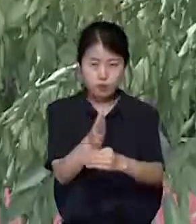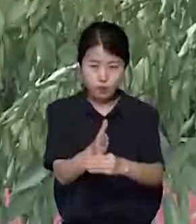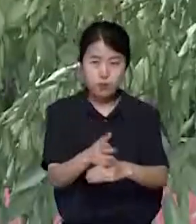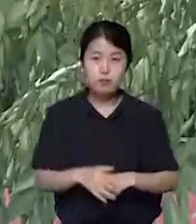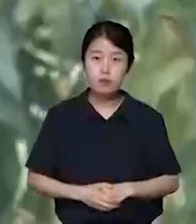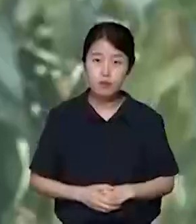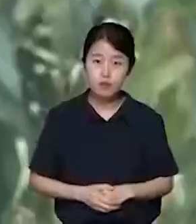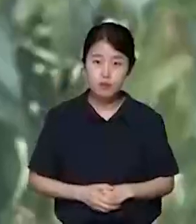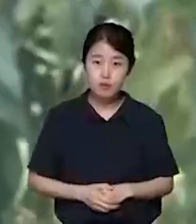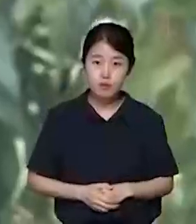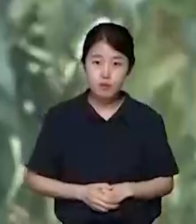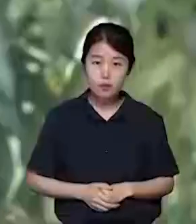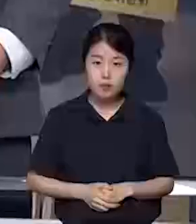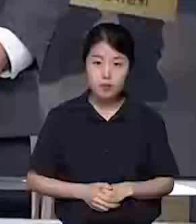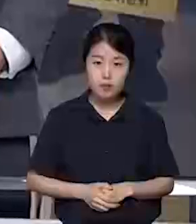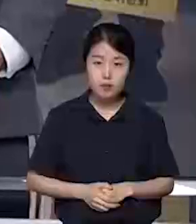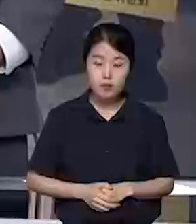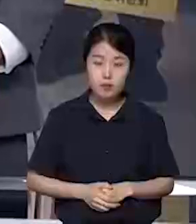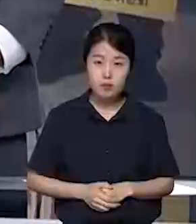있습니다.